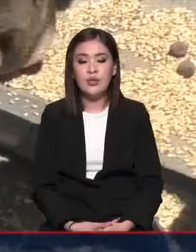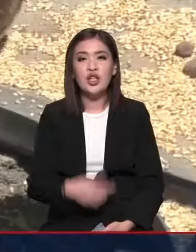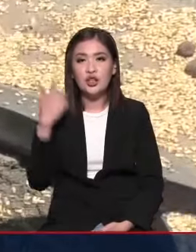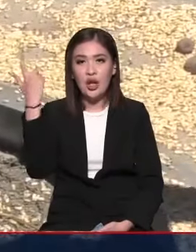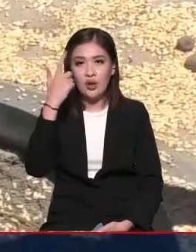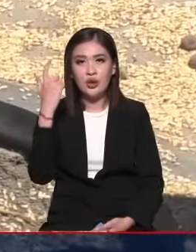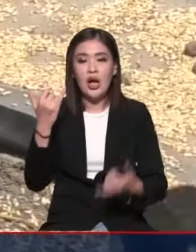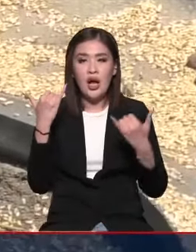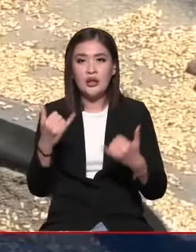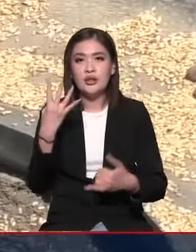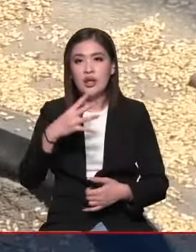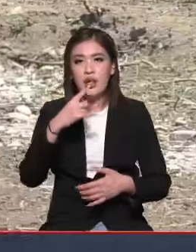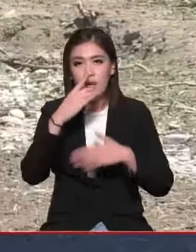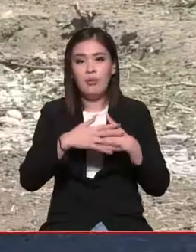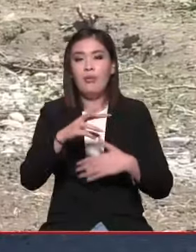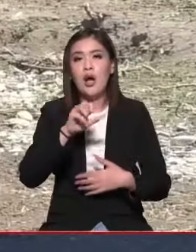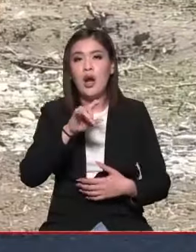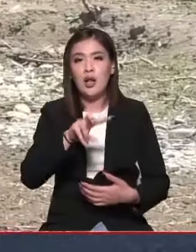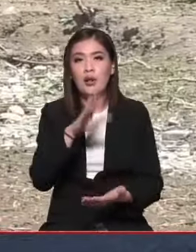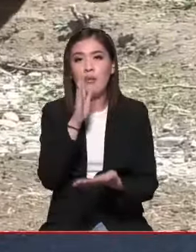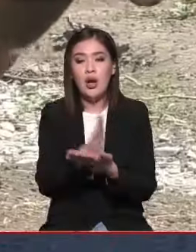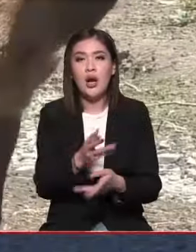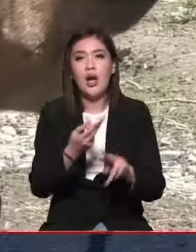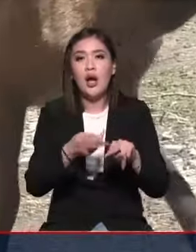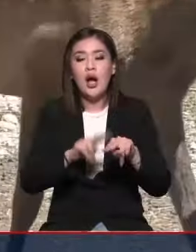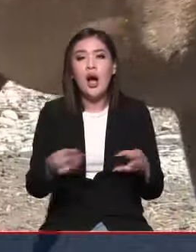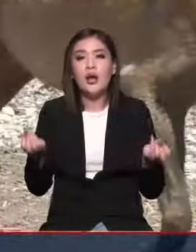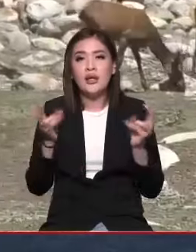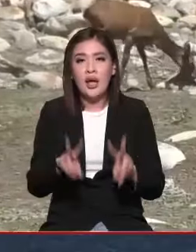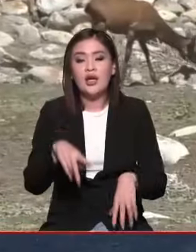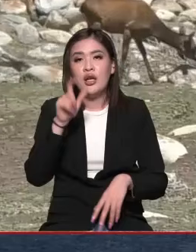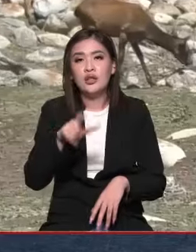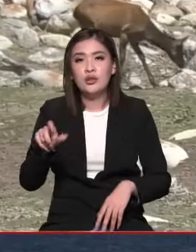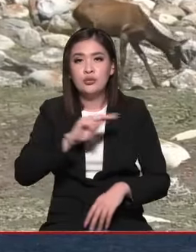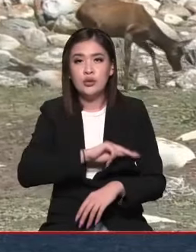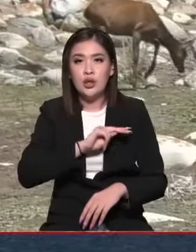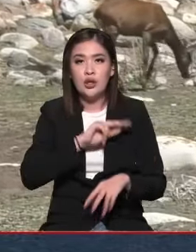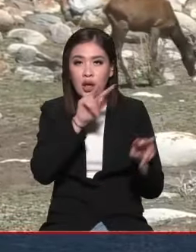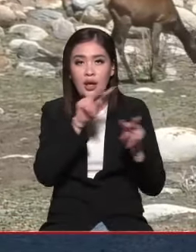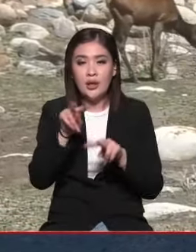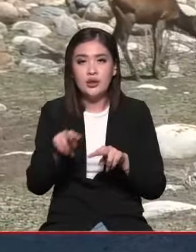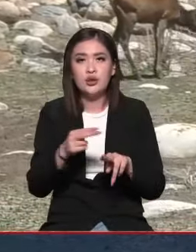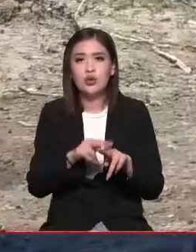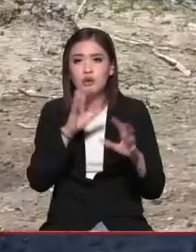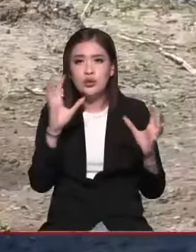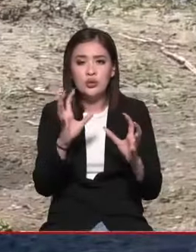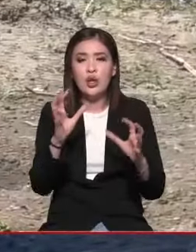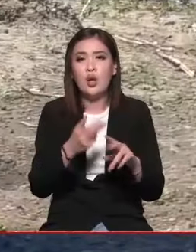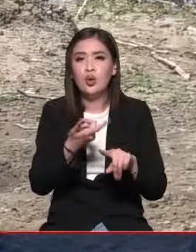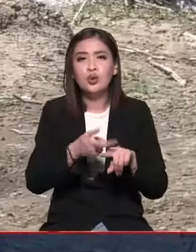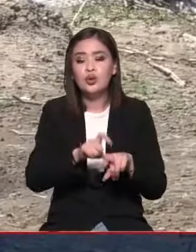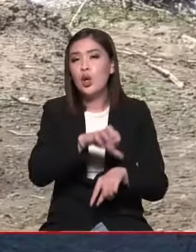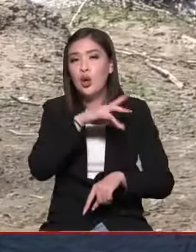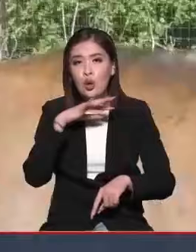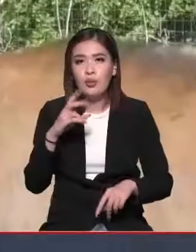Шаруашылықта қазір 40 шақты марал бар, оларды бағып баптаумен арнайы қызметкерлер айналысады. Бұл жануарларды күтіп ұстаудың машақаты көп